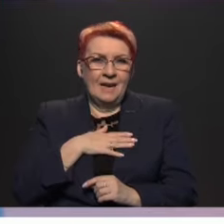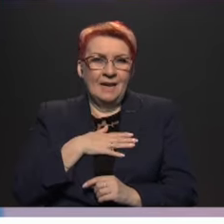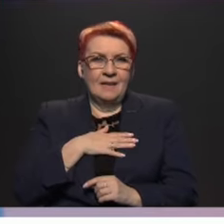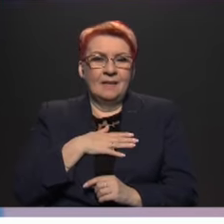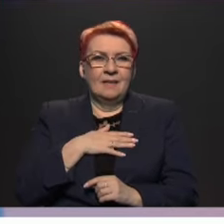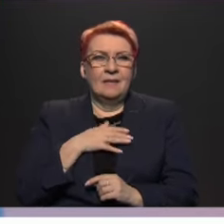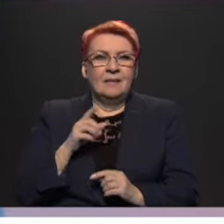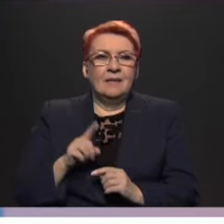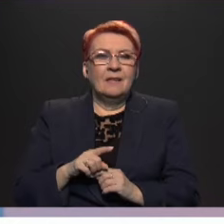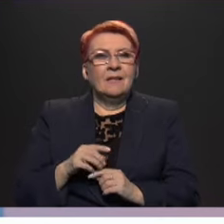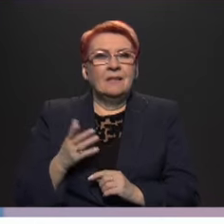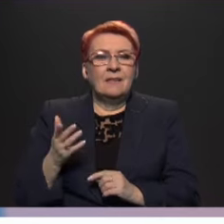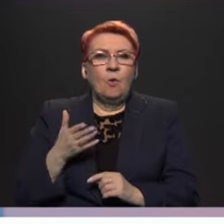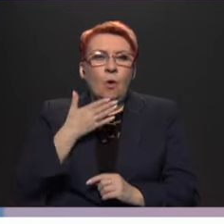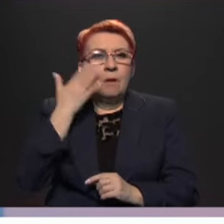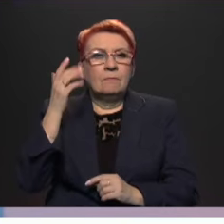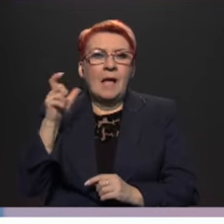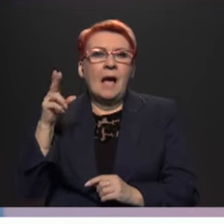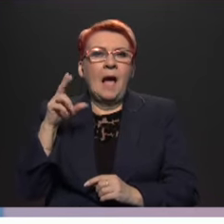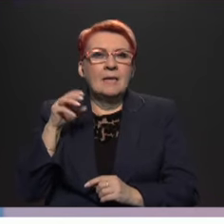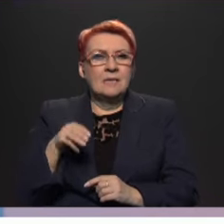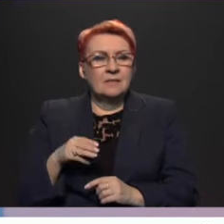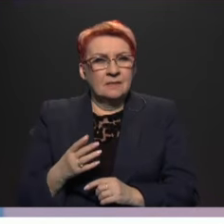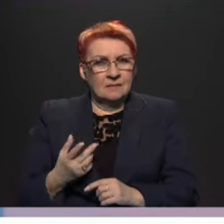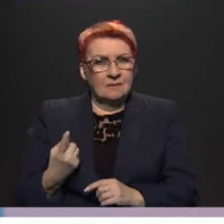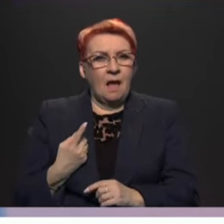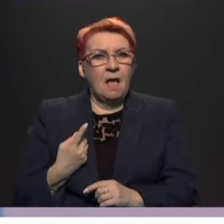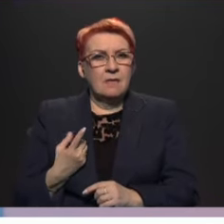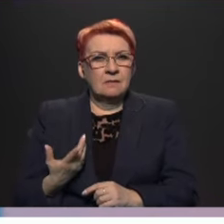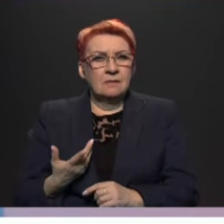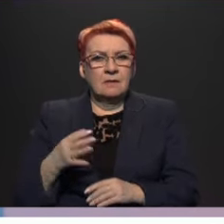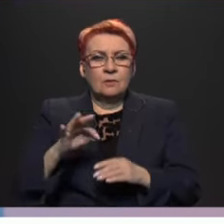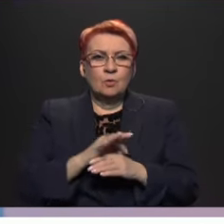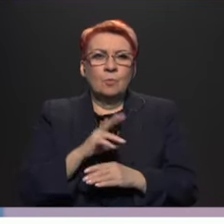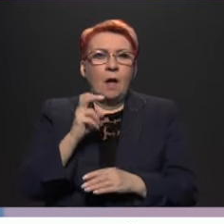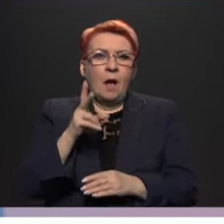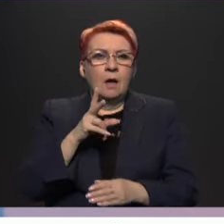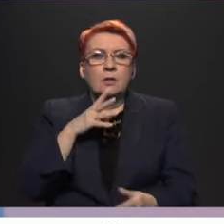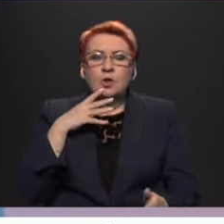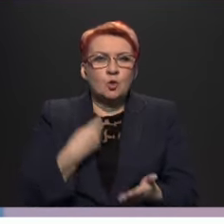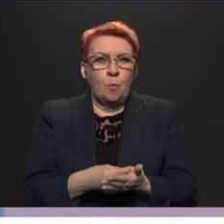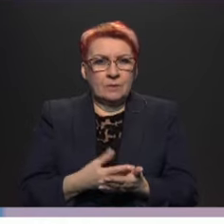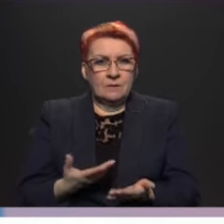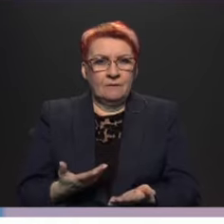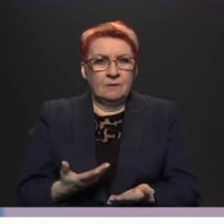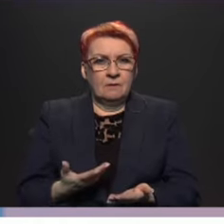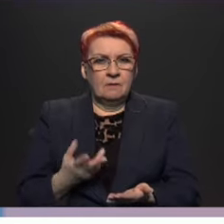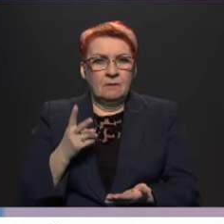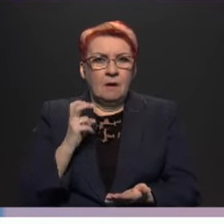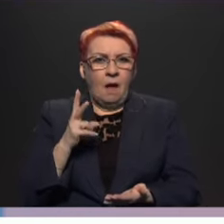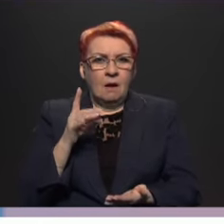очень эгоистичный, потому что он воспринимает свою супругу как свою собственность, как предмет,